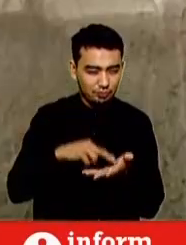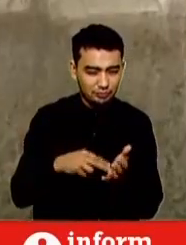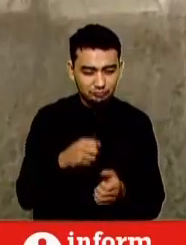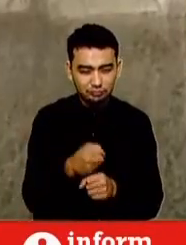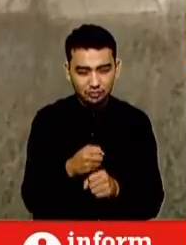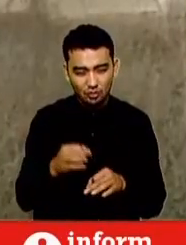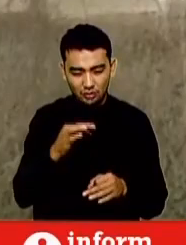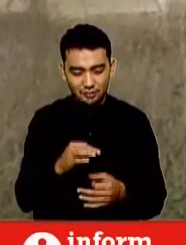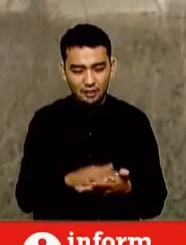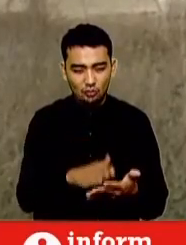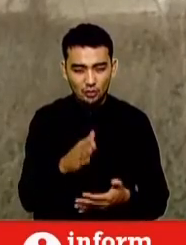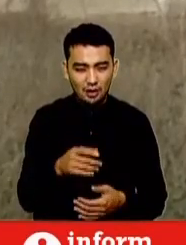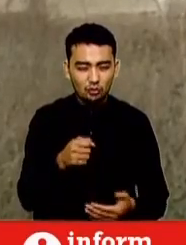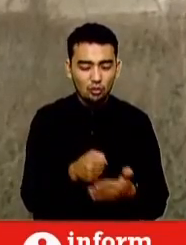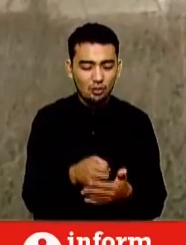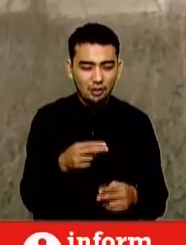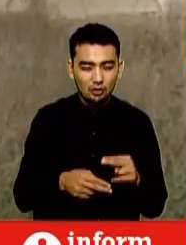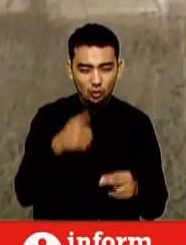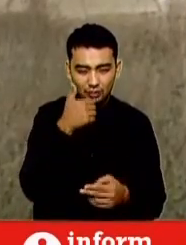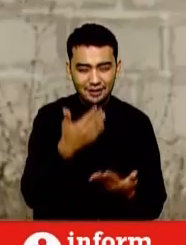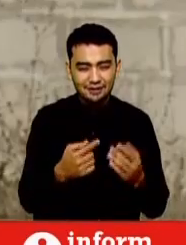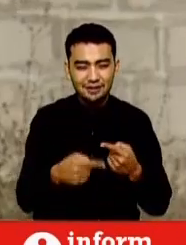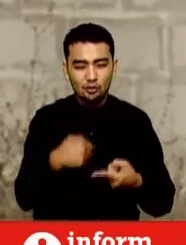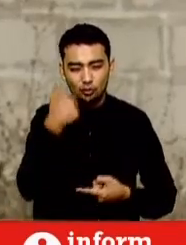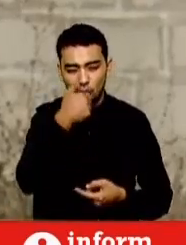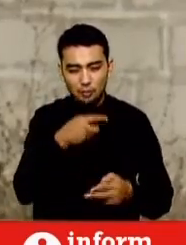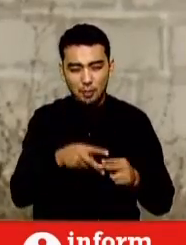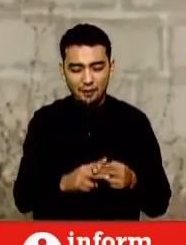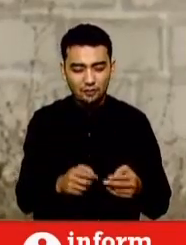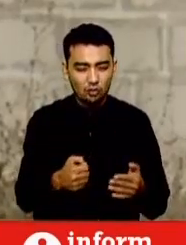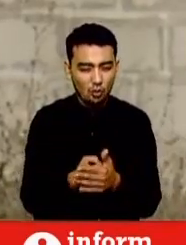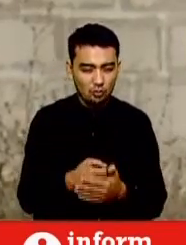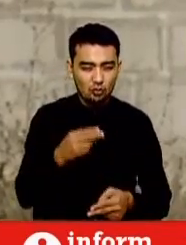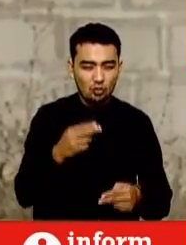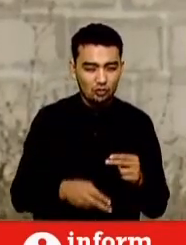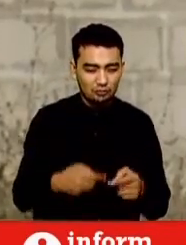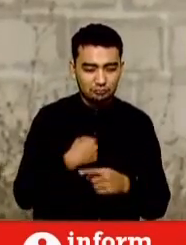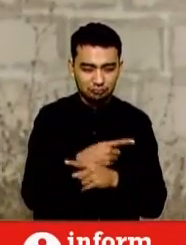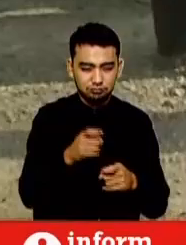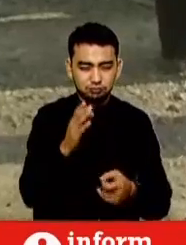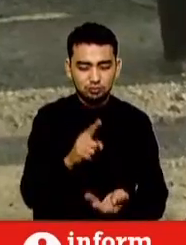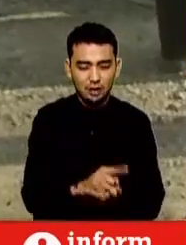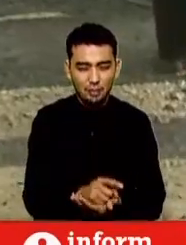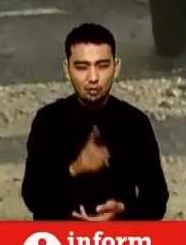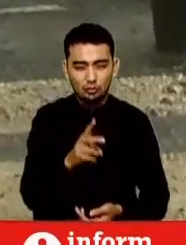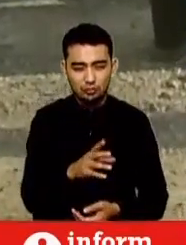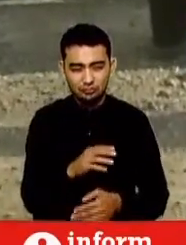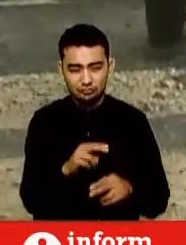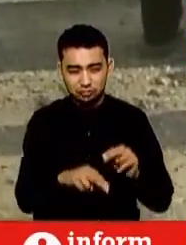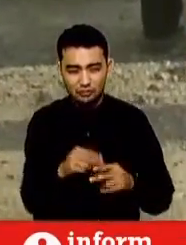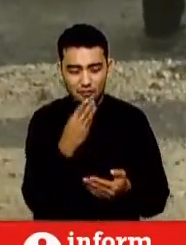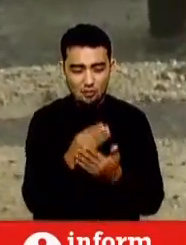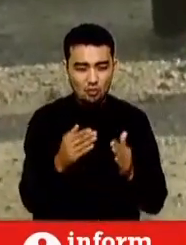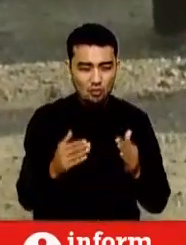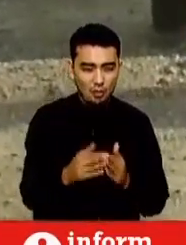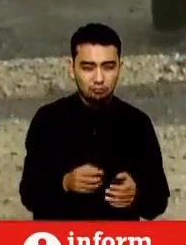жатыр екен. Жыл соңына дейін немесе келер жылдың ортасына дейін толыққанды аяқтап бітуді көздеп отырмыз дейді мамандар. Ал маңдай терімен тұрғызған баспаналарынан